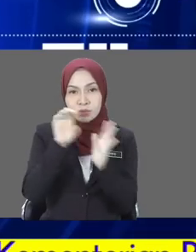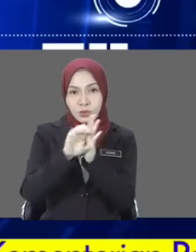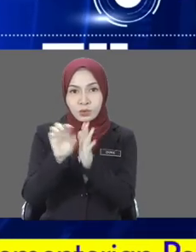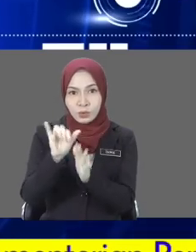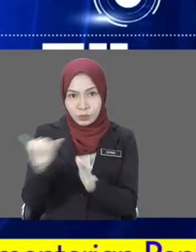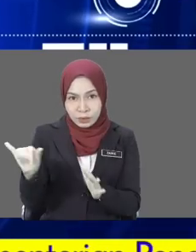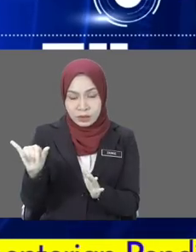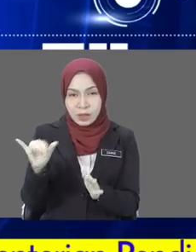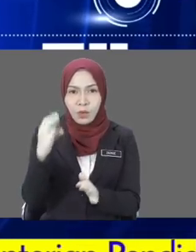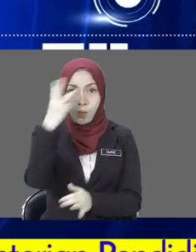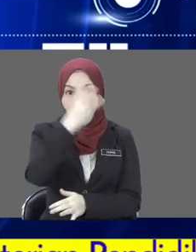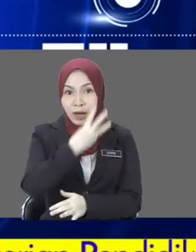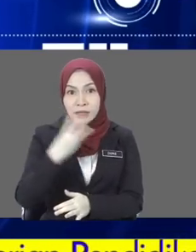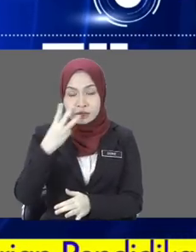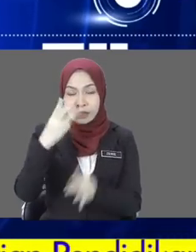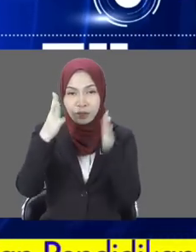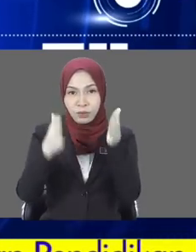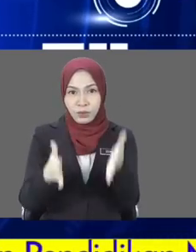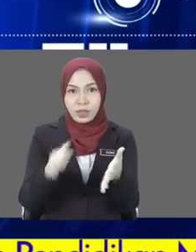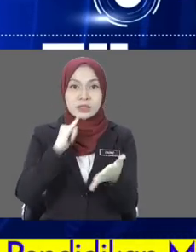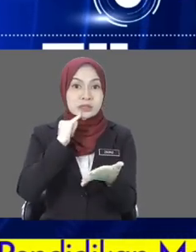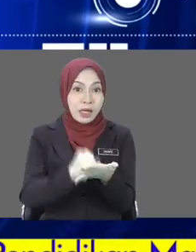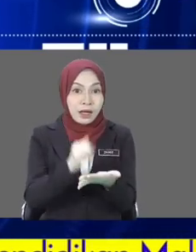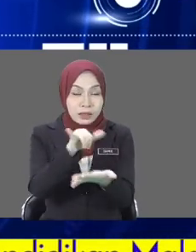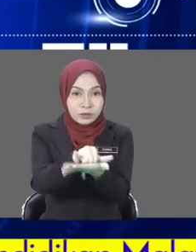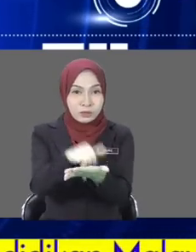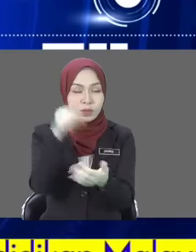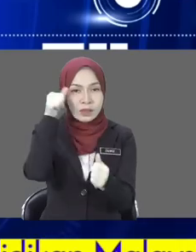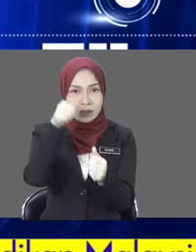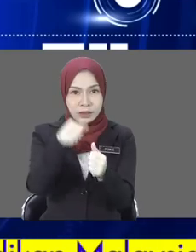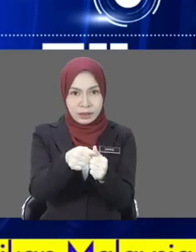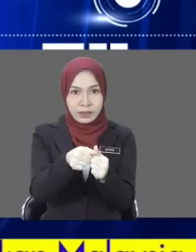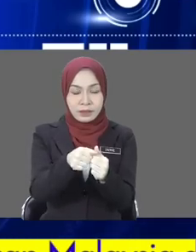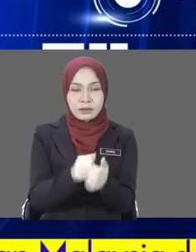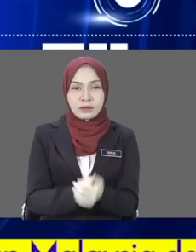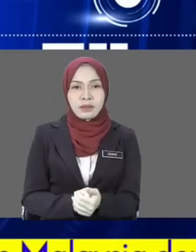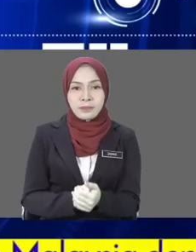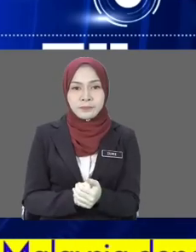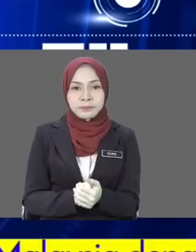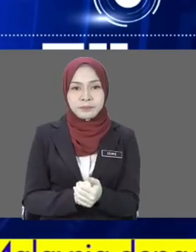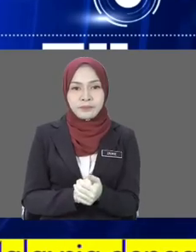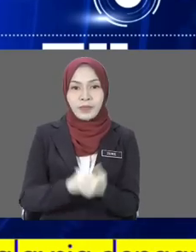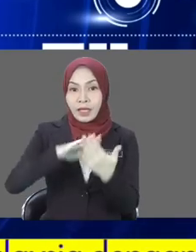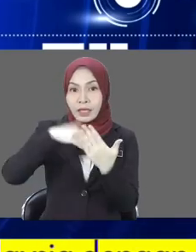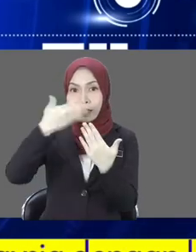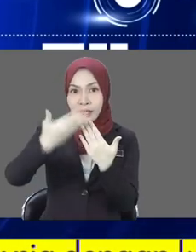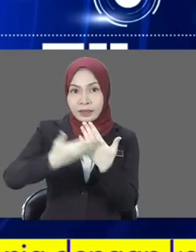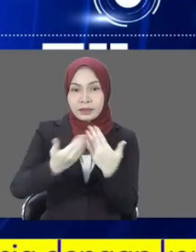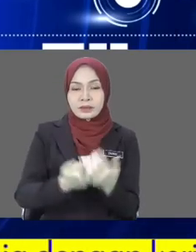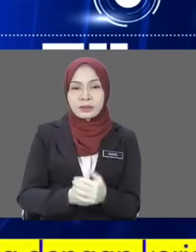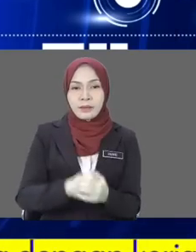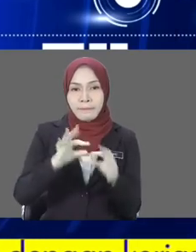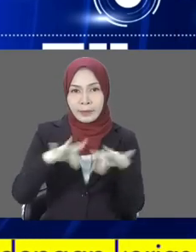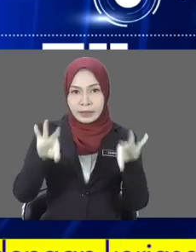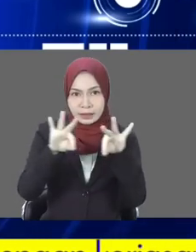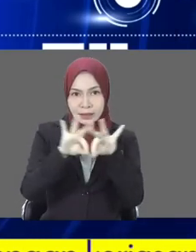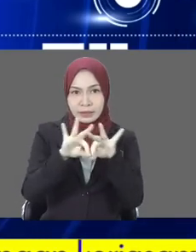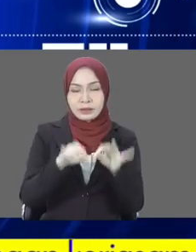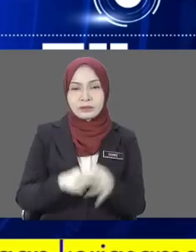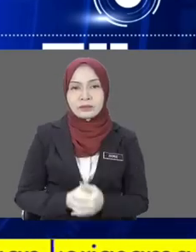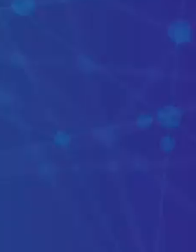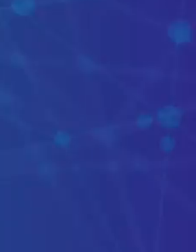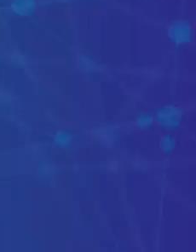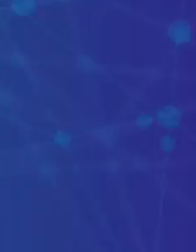jangka wajah penyerang anda dan ingat tari-tari penting masa dan juga tempat kejadian dengan jelas